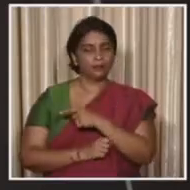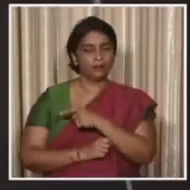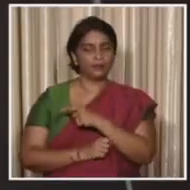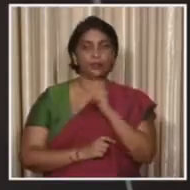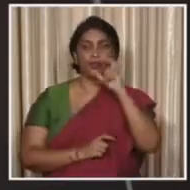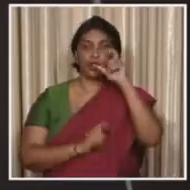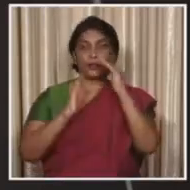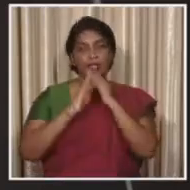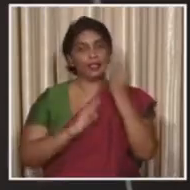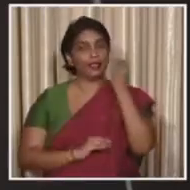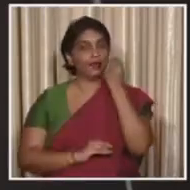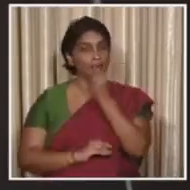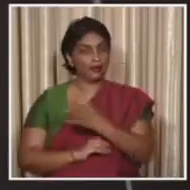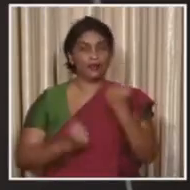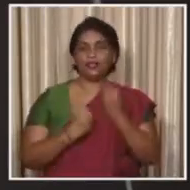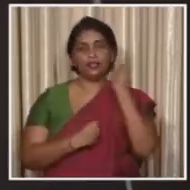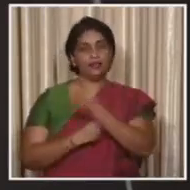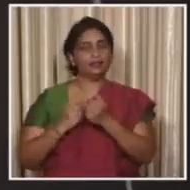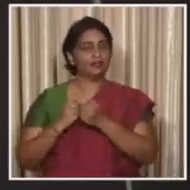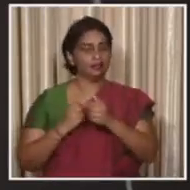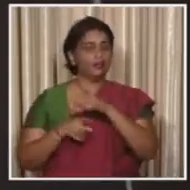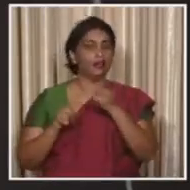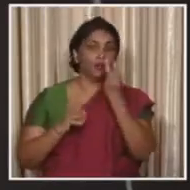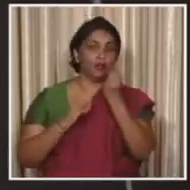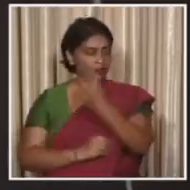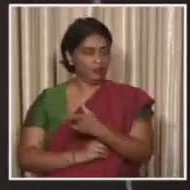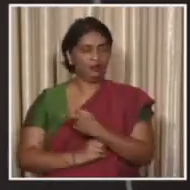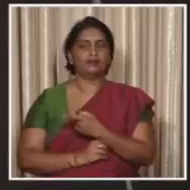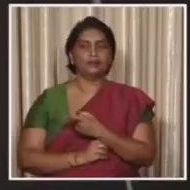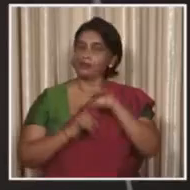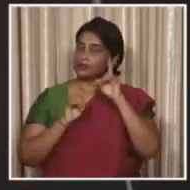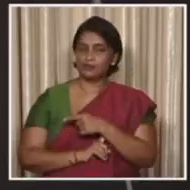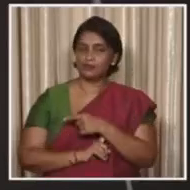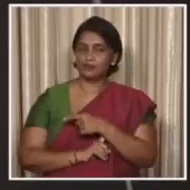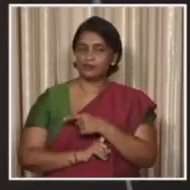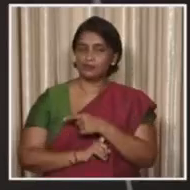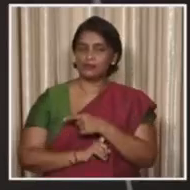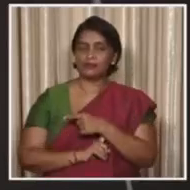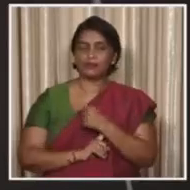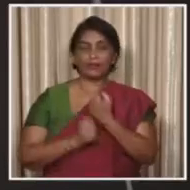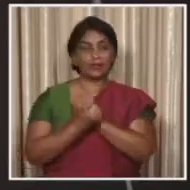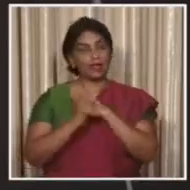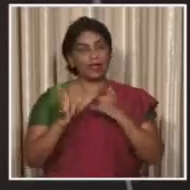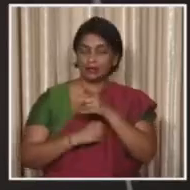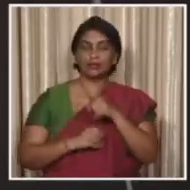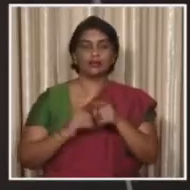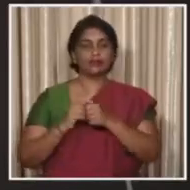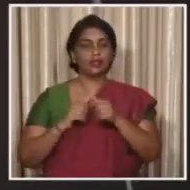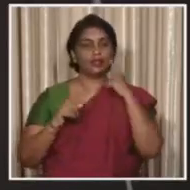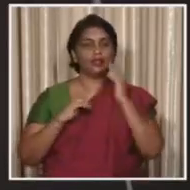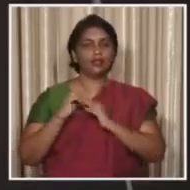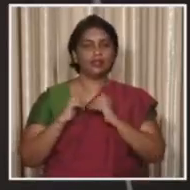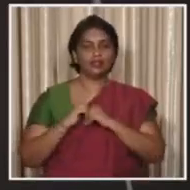කොළඹ ගෙයක් දෙන්න, වාහන දෙන්න, තව මුදල් ලබා දෙන්න, ඒ වගේම ඔහුට එළියට එන්න ඇප ලබා දෙන්න ඒ